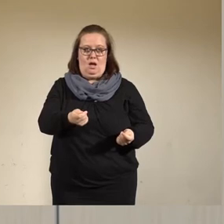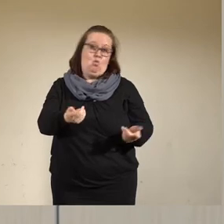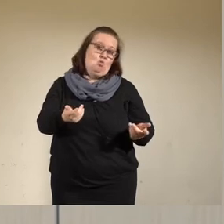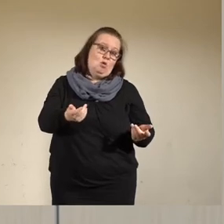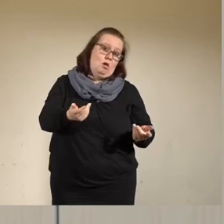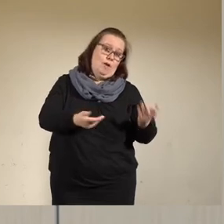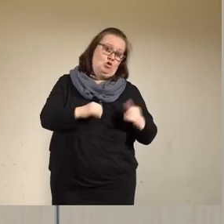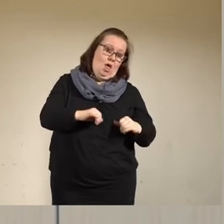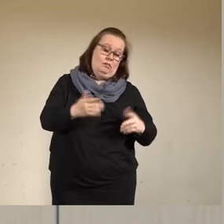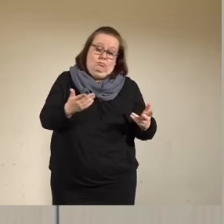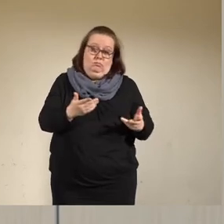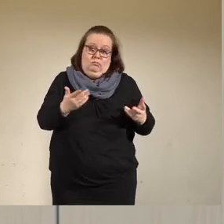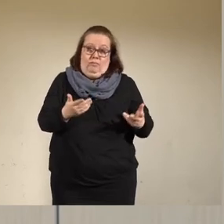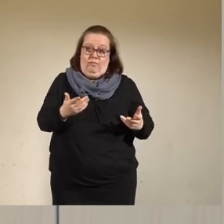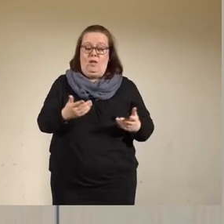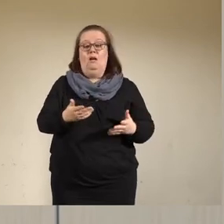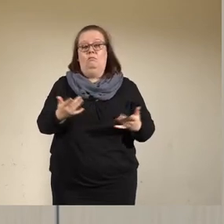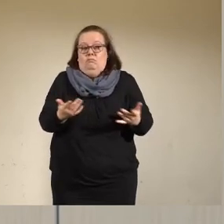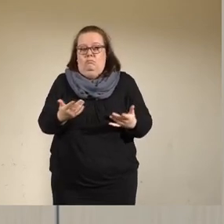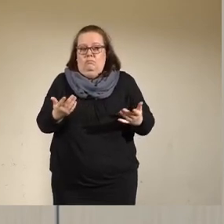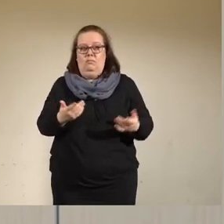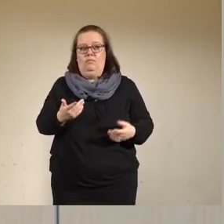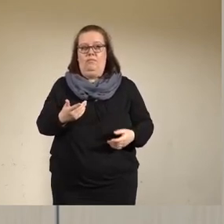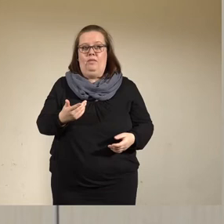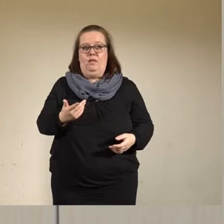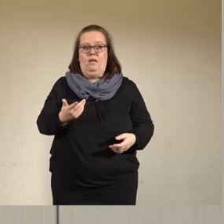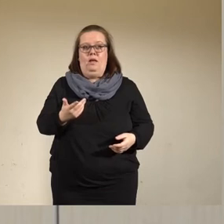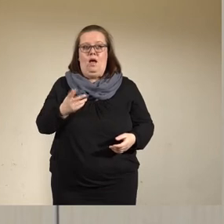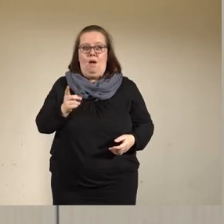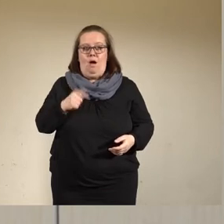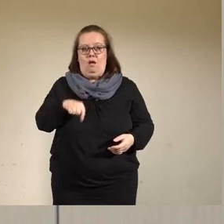Oder manche leiden dran. Gut, wie auch immer.